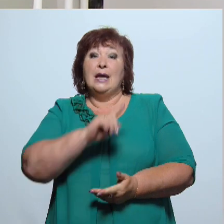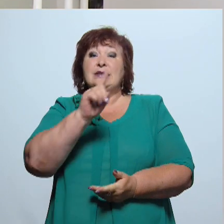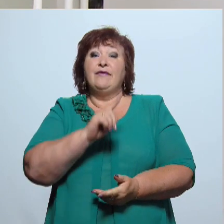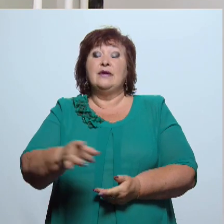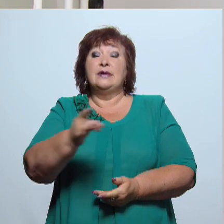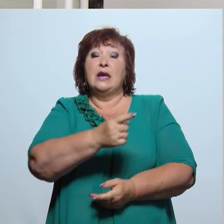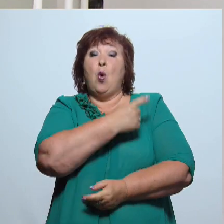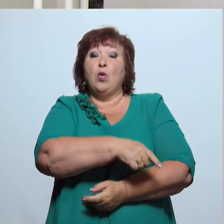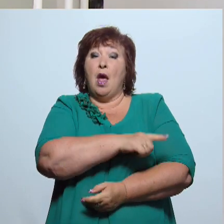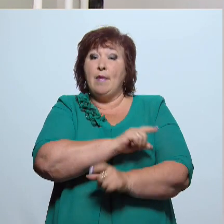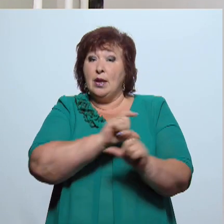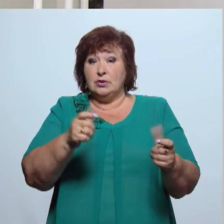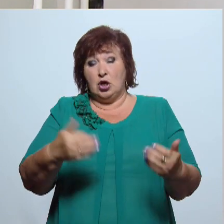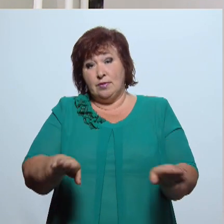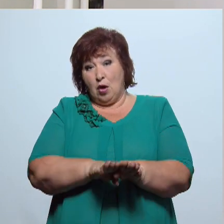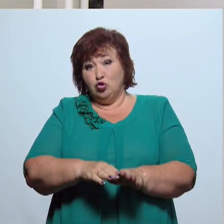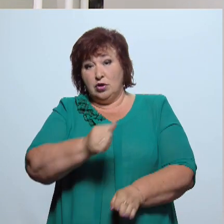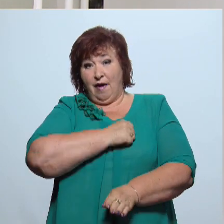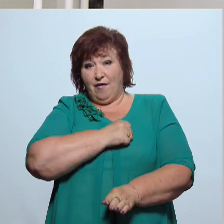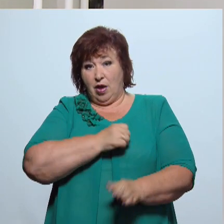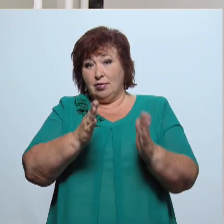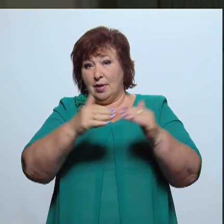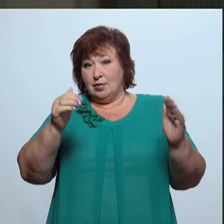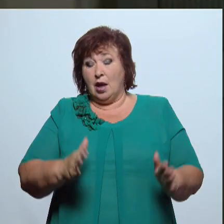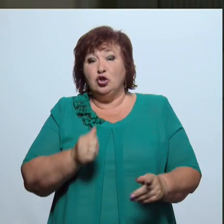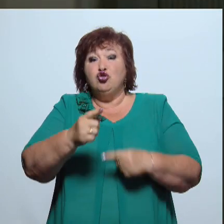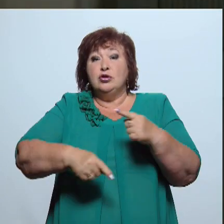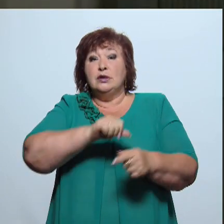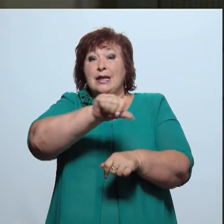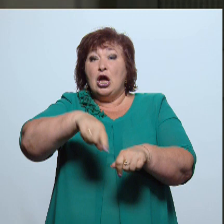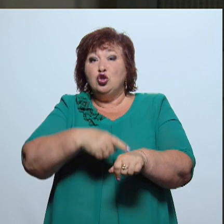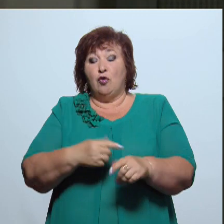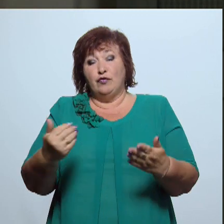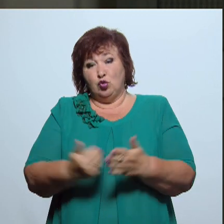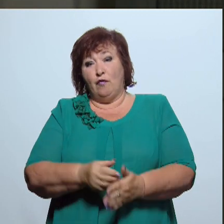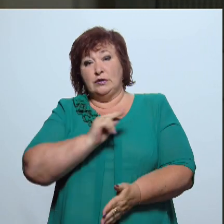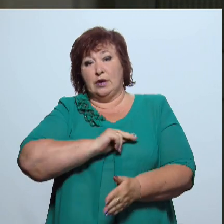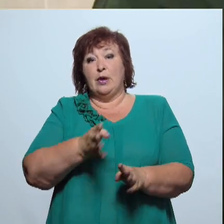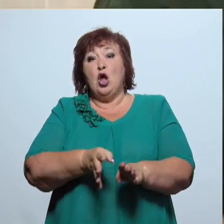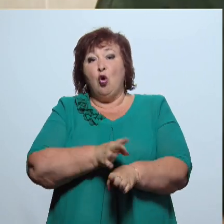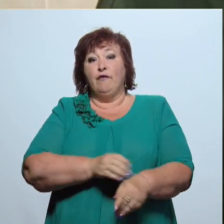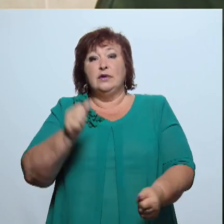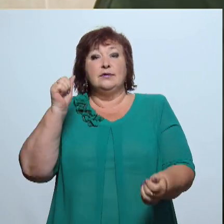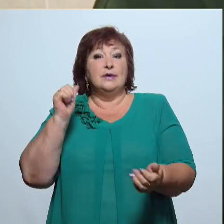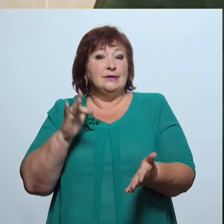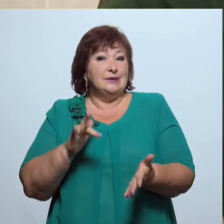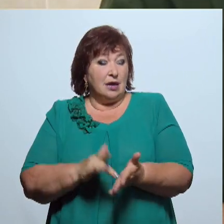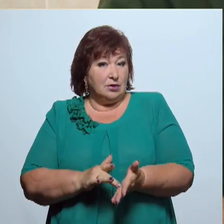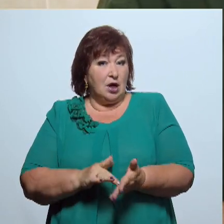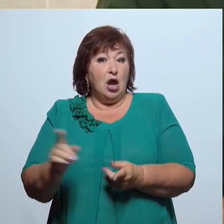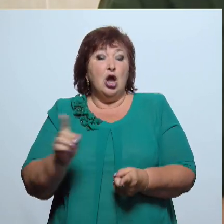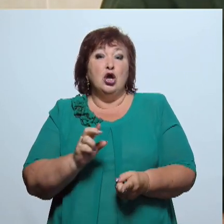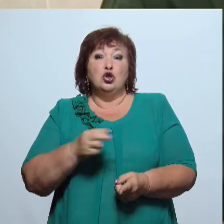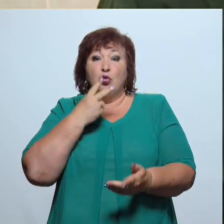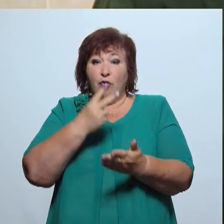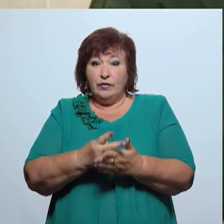Завьяловская районная больница сейчас похожа на военный лагерь. Уже через несколько часов здесь снова заработает ковид-центр. Это нужно для того, чтобы видеть